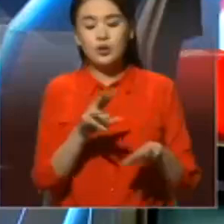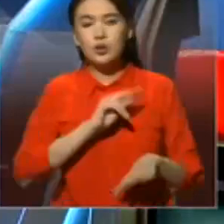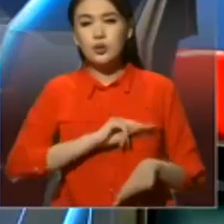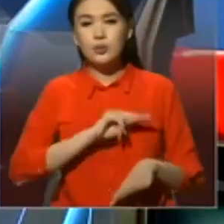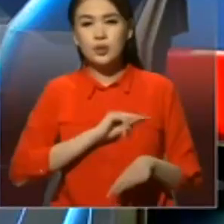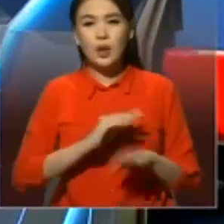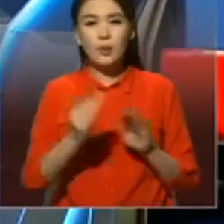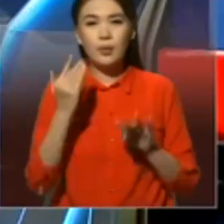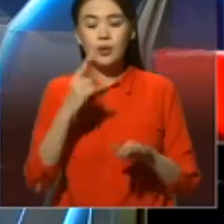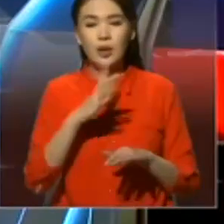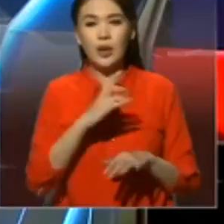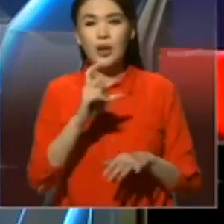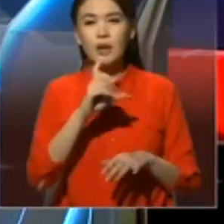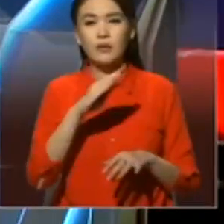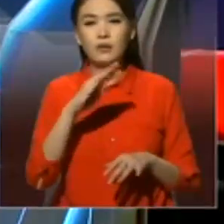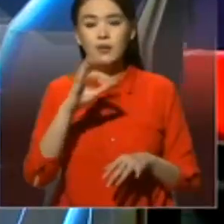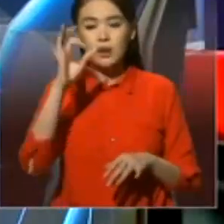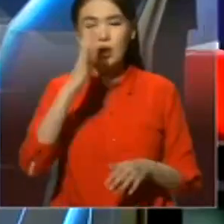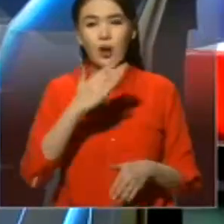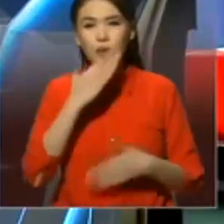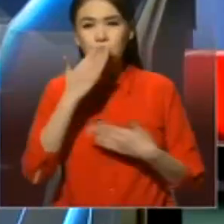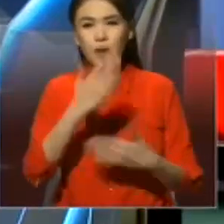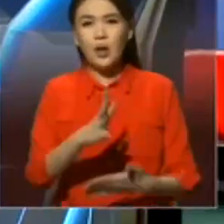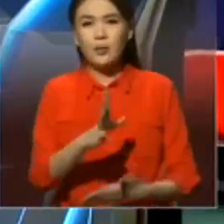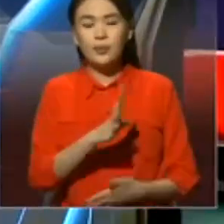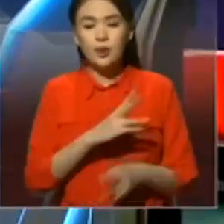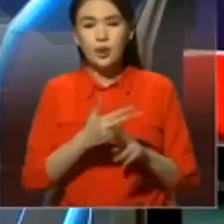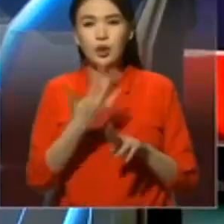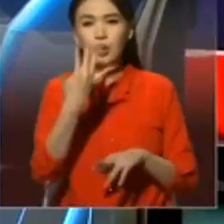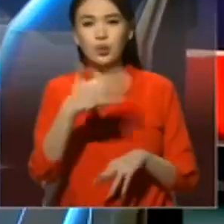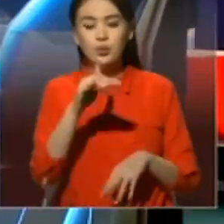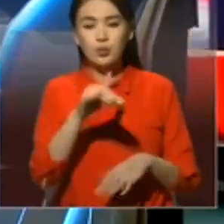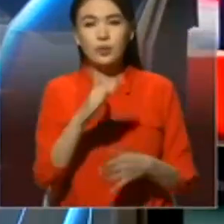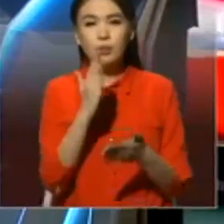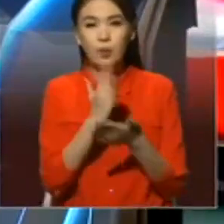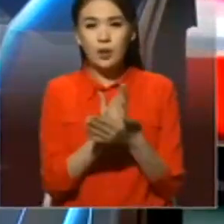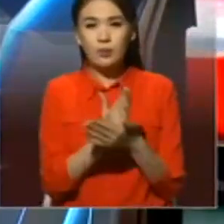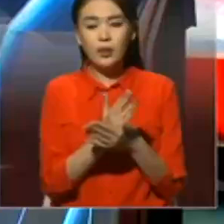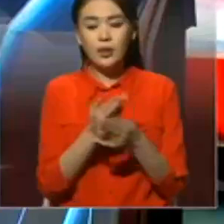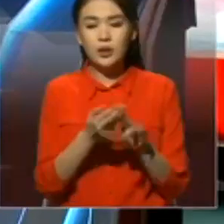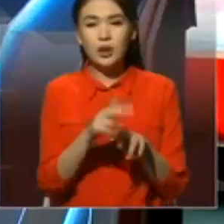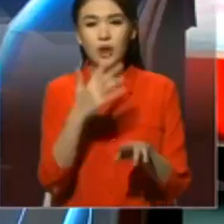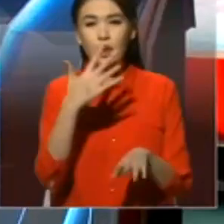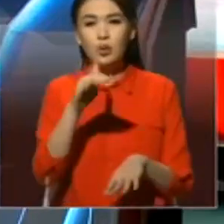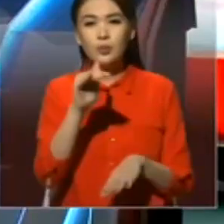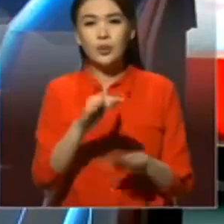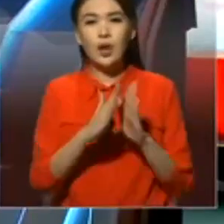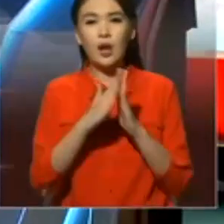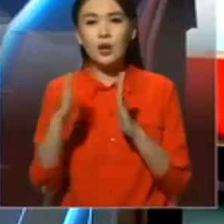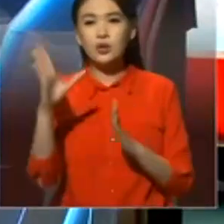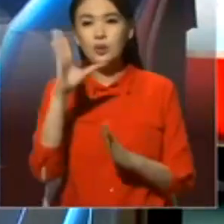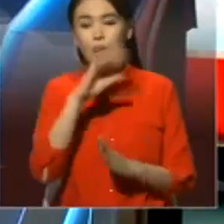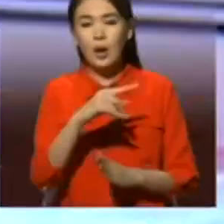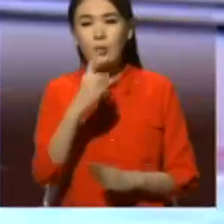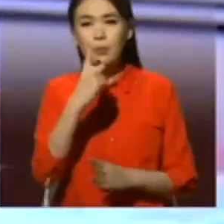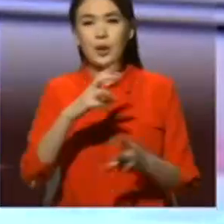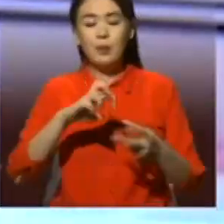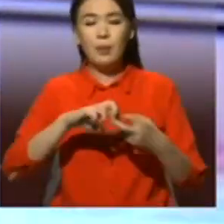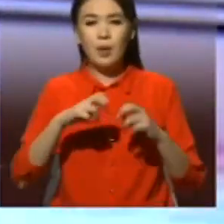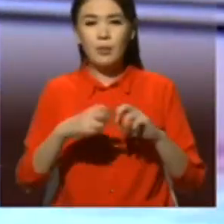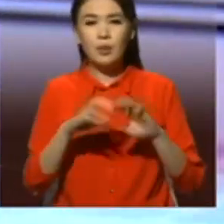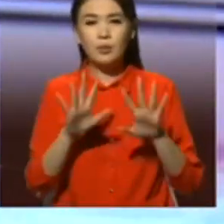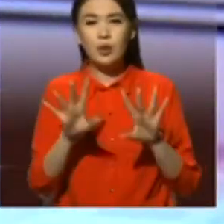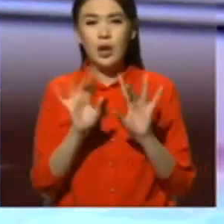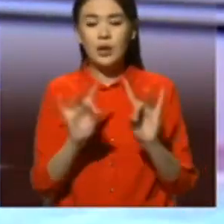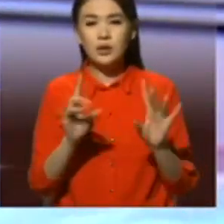бағана енді эфирден сұрап жатырмыз, еріктілер осы 50 мың бар ма деп, бұл 50 мыңнан да асып кетуі мүмкін. Бір ғана мәселені айту керек,